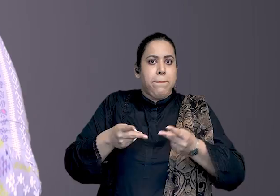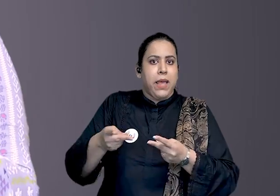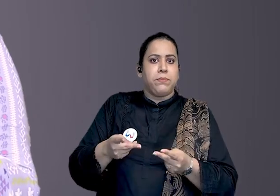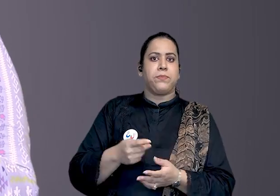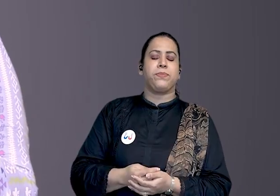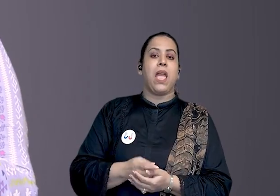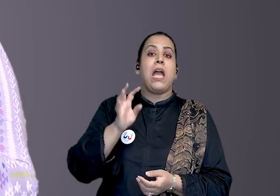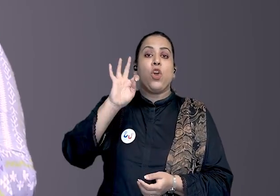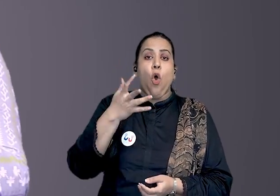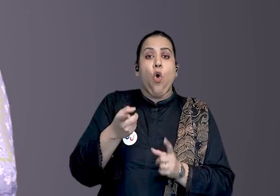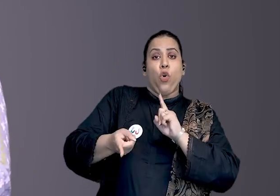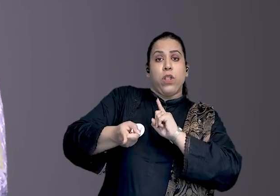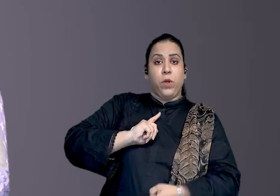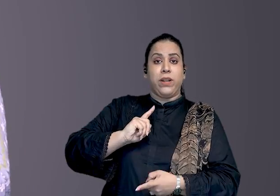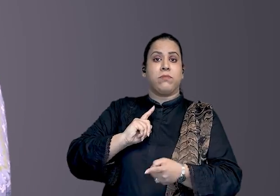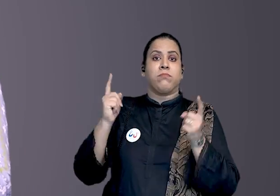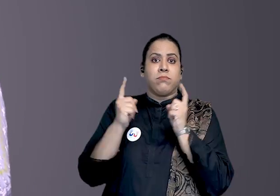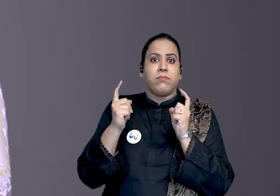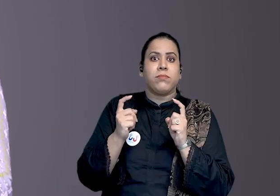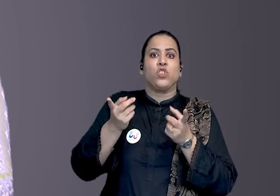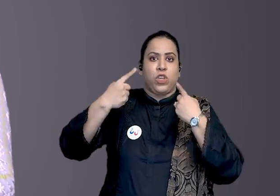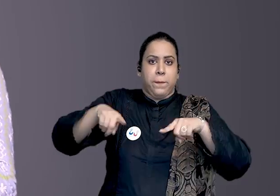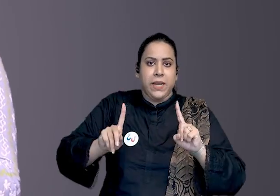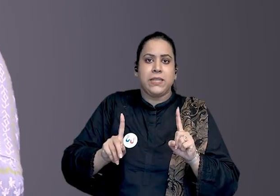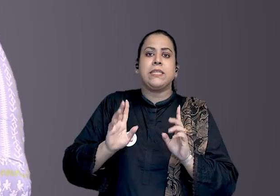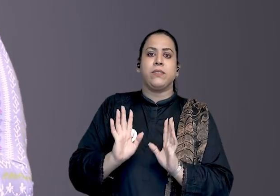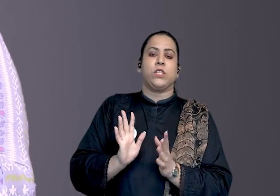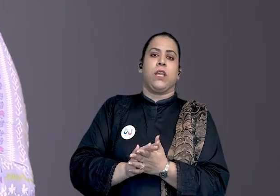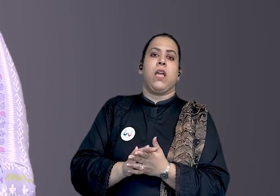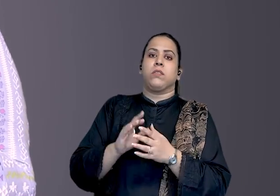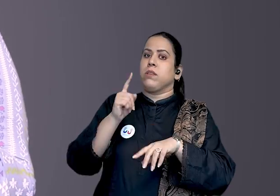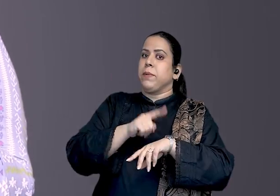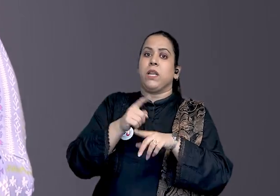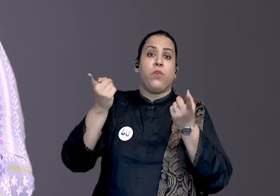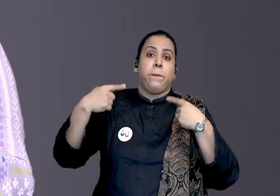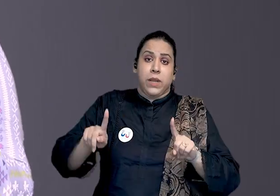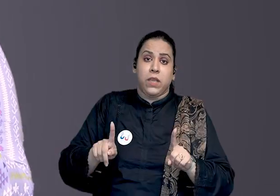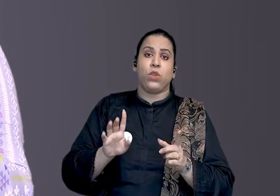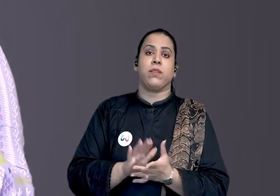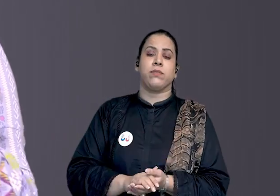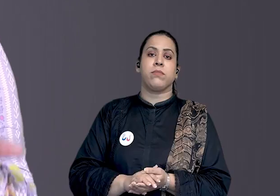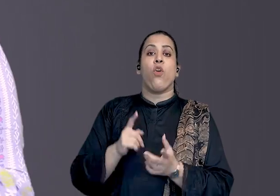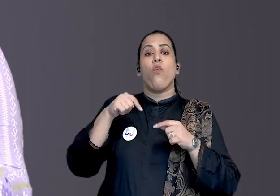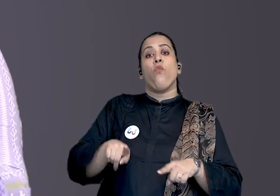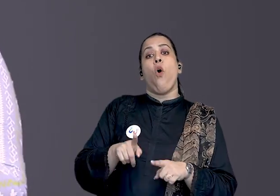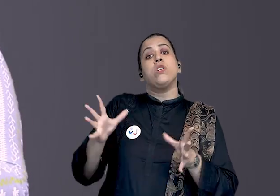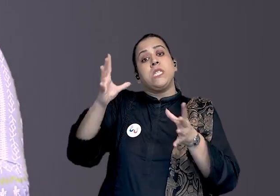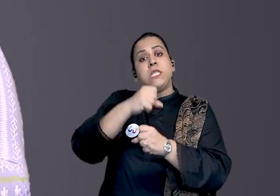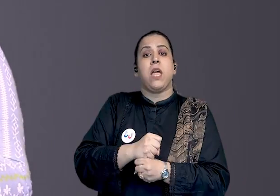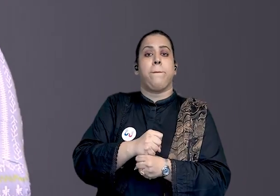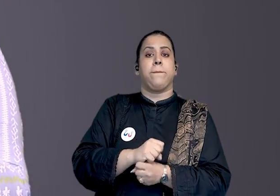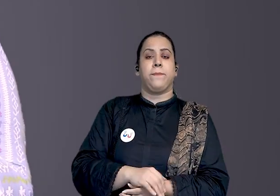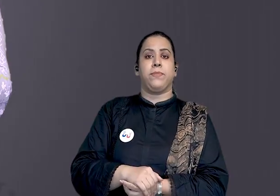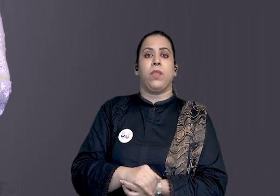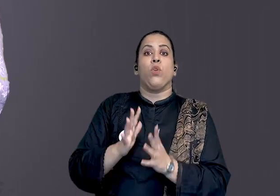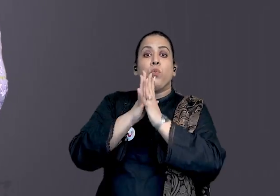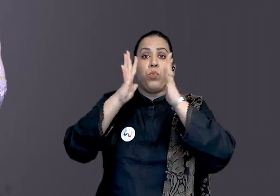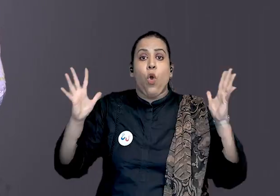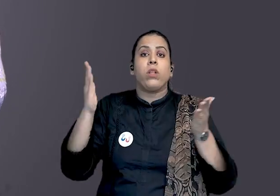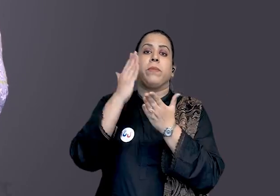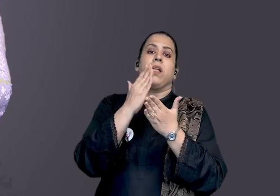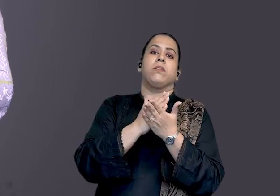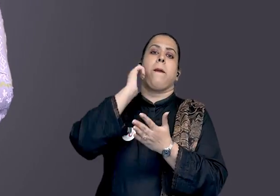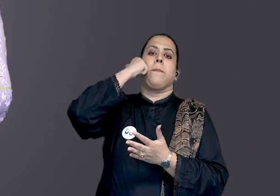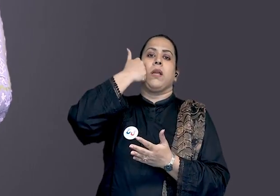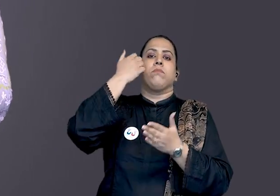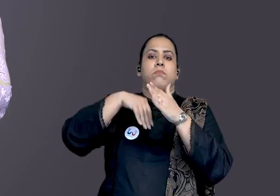کا ایک بہت بڑا حصہ پنجاب آرکائیوز میں موجود ہے. اسی دوران میں آپ دیکھیے کہ سب کانٹیننٹ کے اندر اسپیشلی پنجاب کے اندر بہت